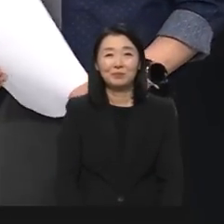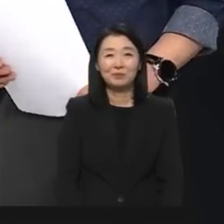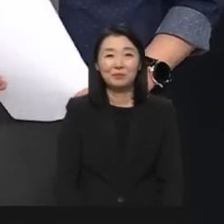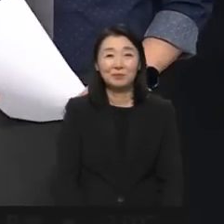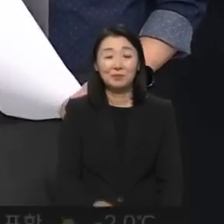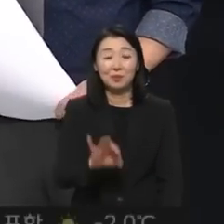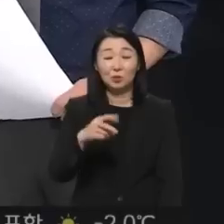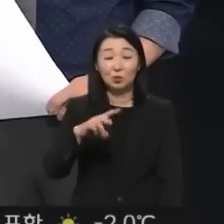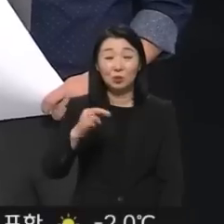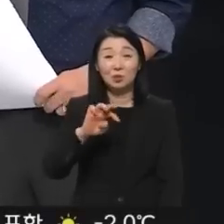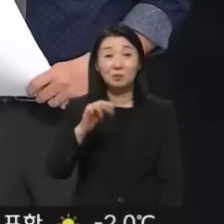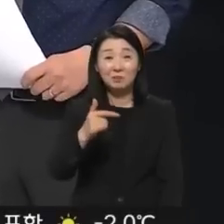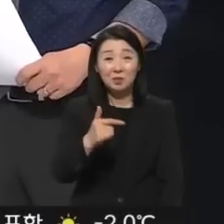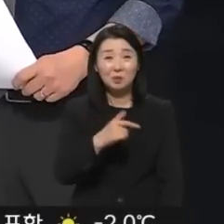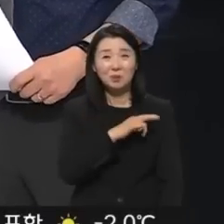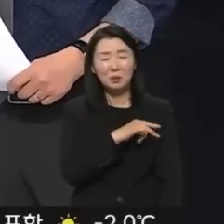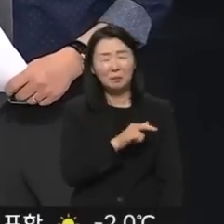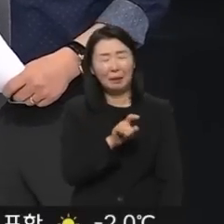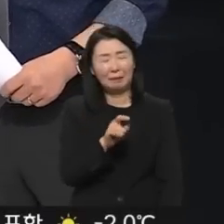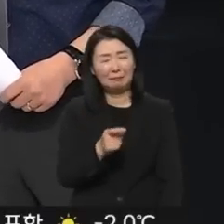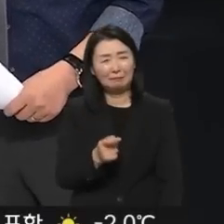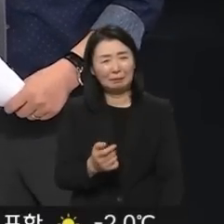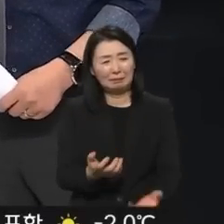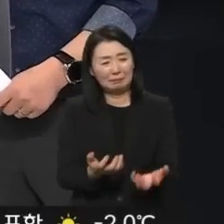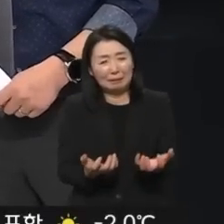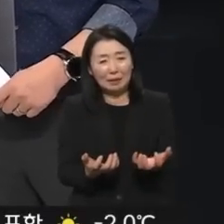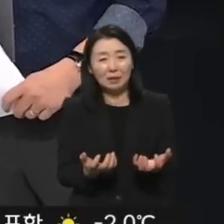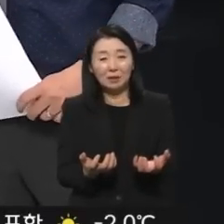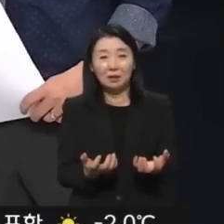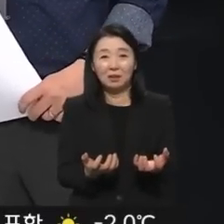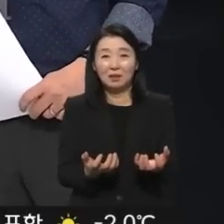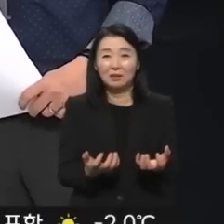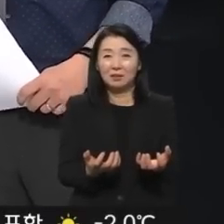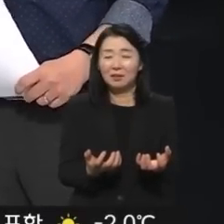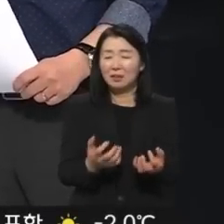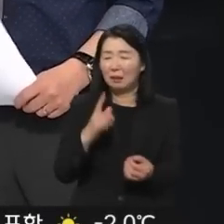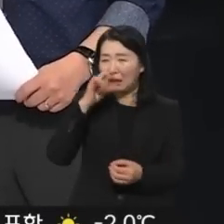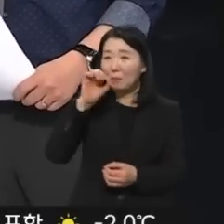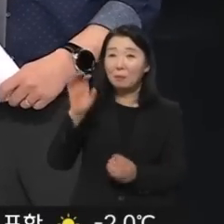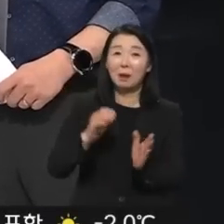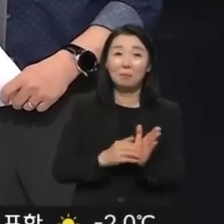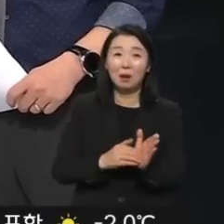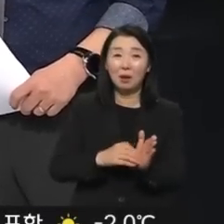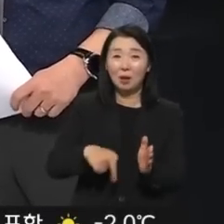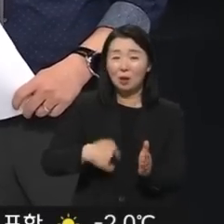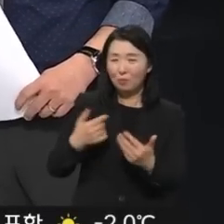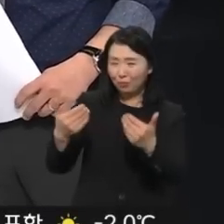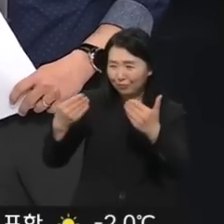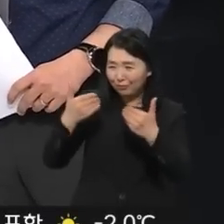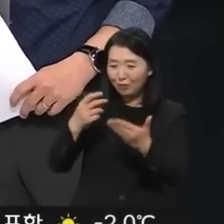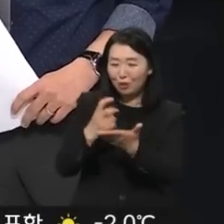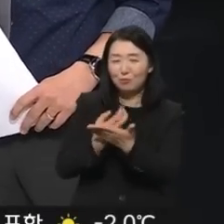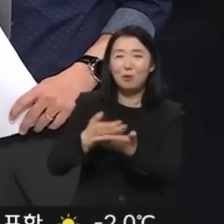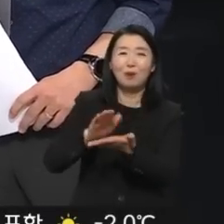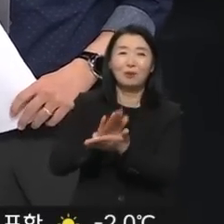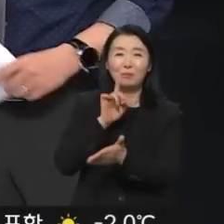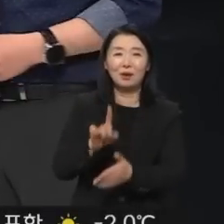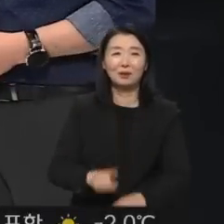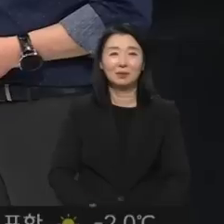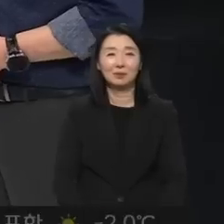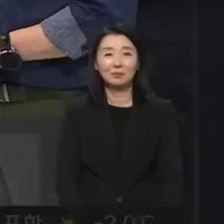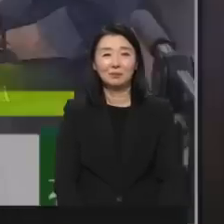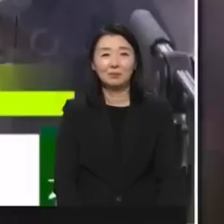유승민 전 의원은 너무 째째한 정치를 한다 나를 세우기도 했죠. 본인을 겨냥한 룰 변경이라면서 말입니다.